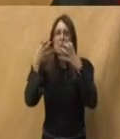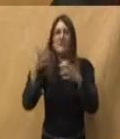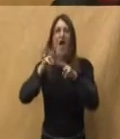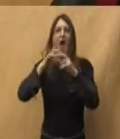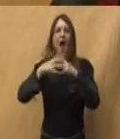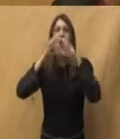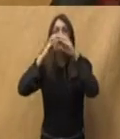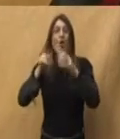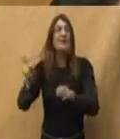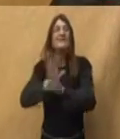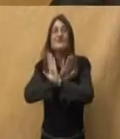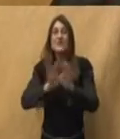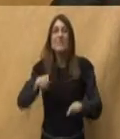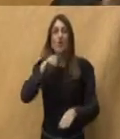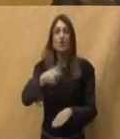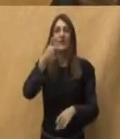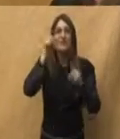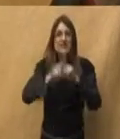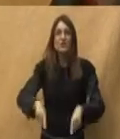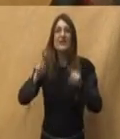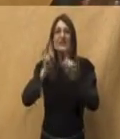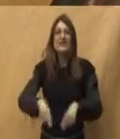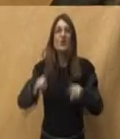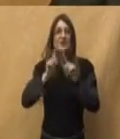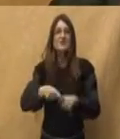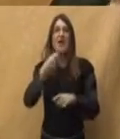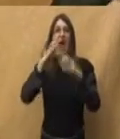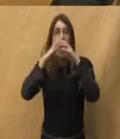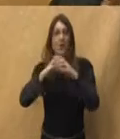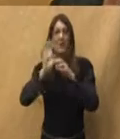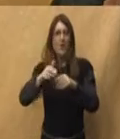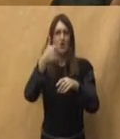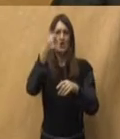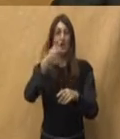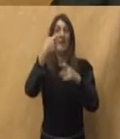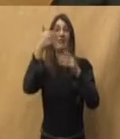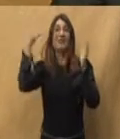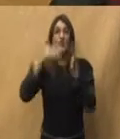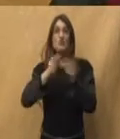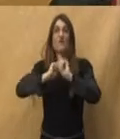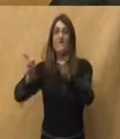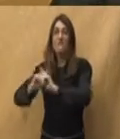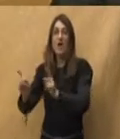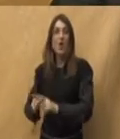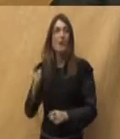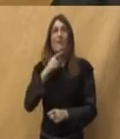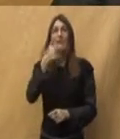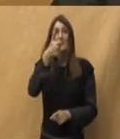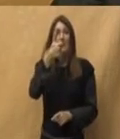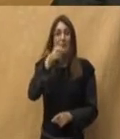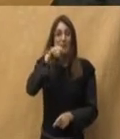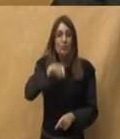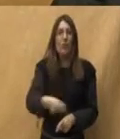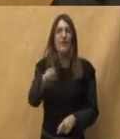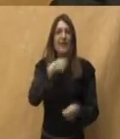da jede samo isključivo hamburgere. Mislim, to je za naše pojme nepojmljivo, ima 100 jela, 1000 jela. Ja to podlačim namjerno